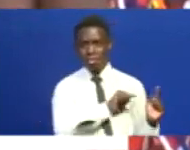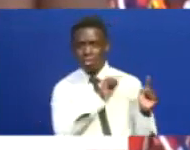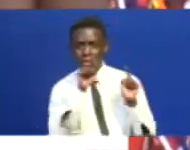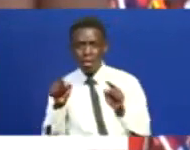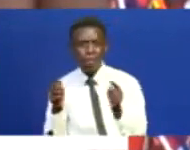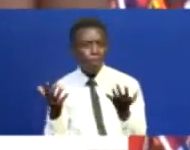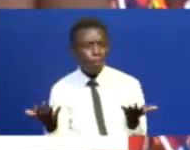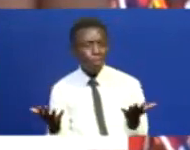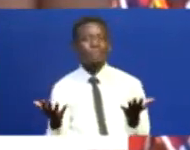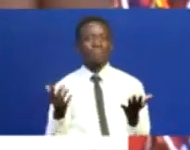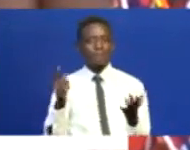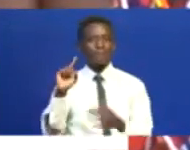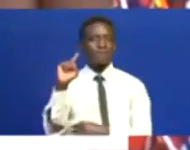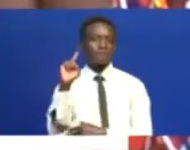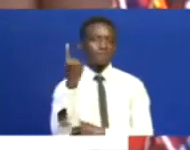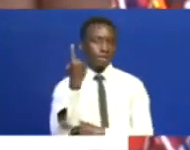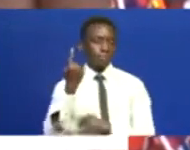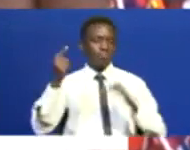kwanza kusherekea